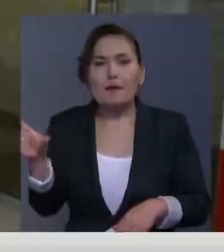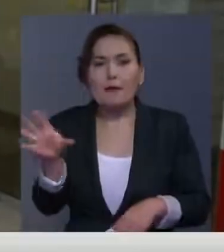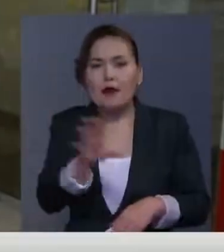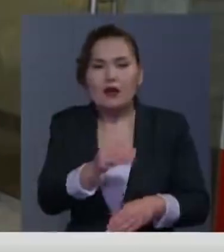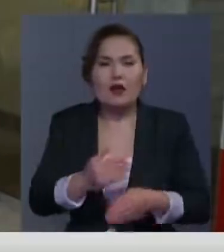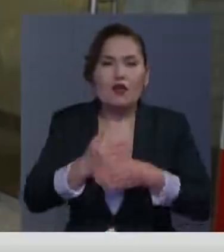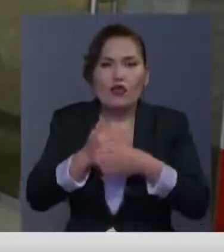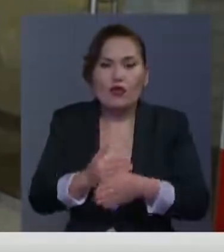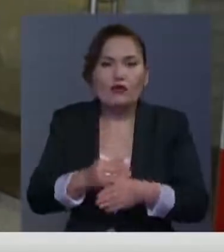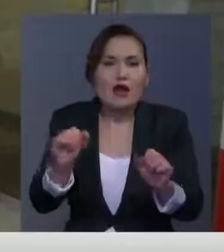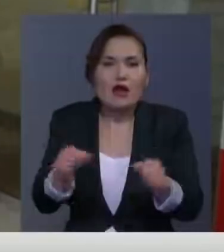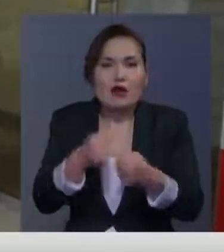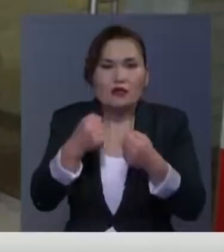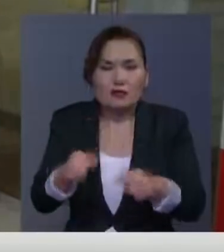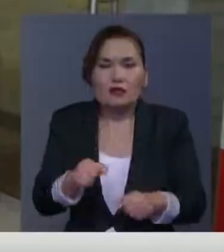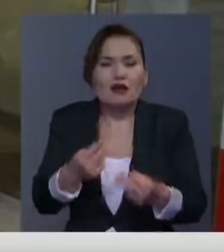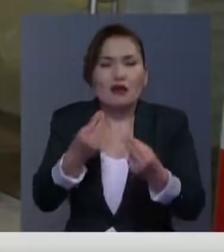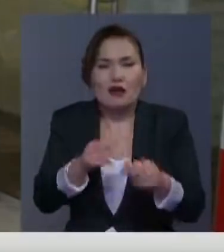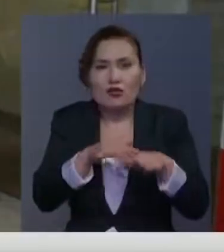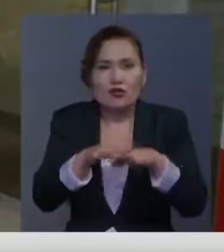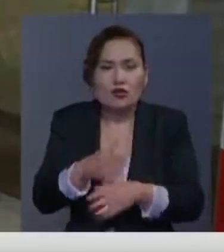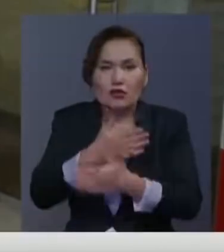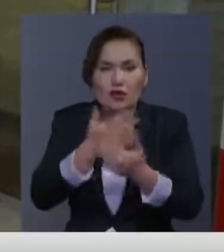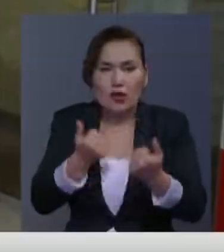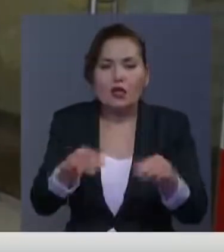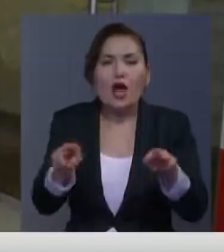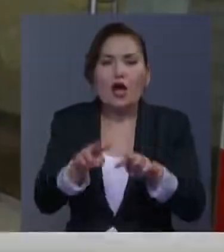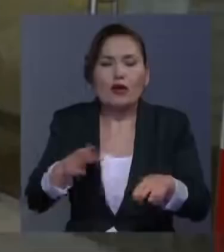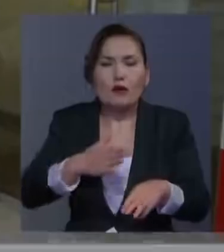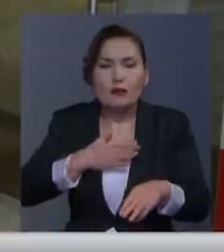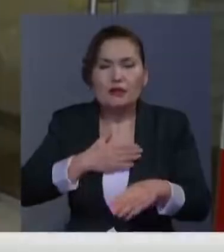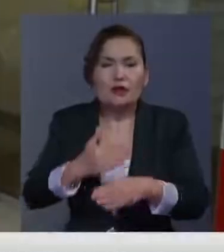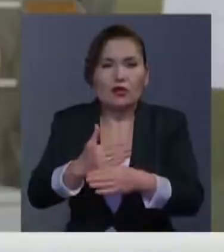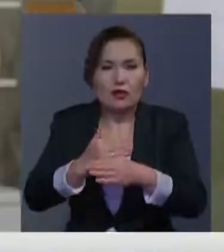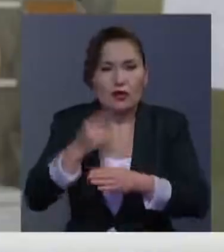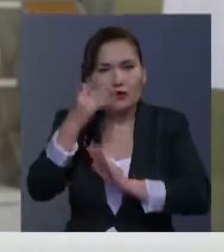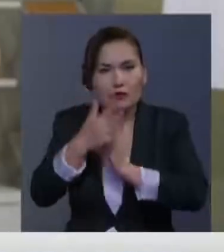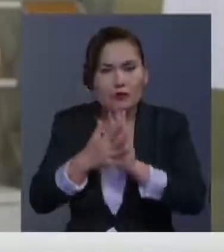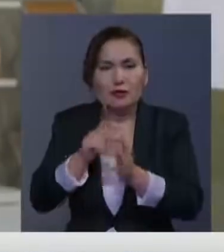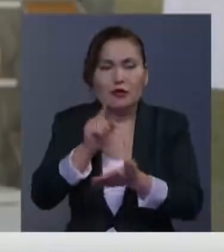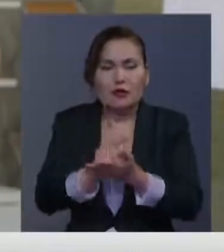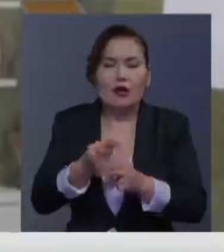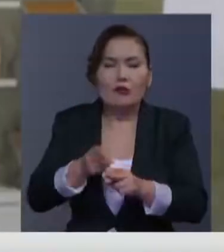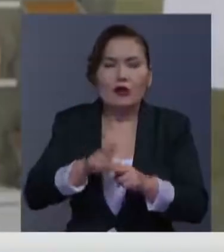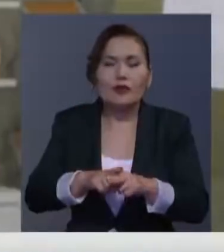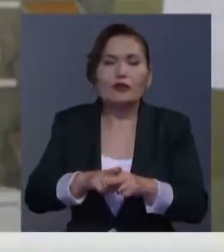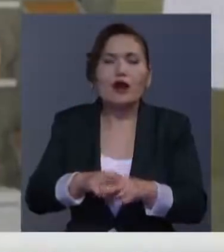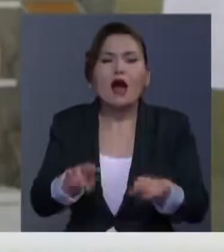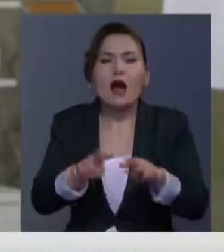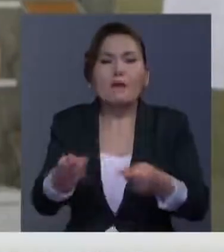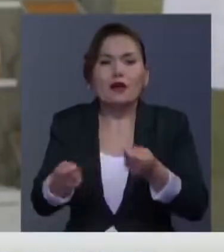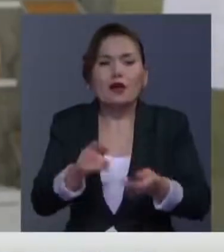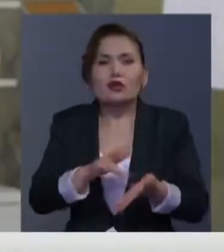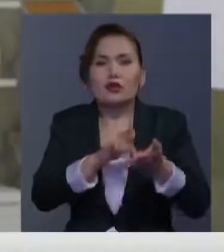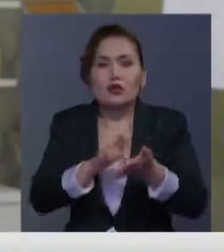бірдей көмек көрсетуге қаржысы жоқ екенін білемін, бірақ үкімет біздің де жағдайымызды түсіну керек. Жалпы билік туризм саласына